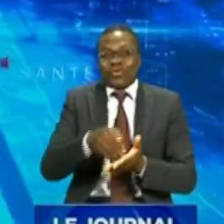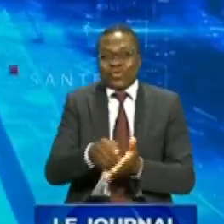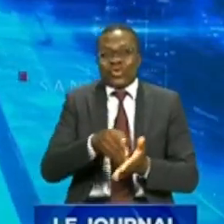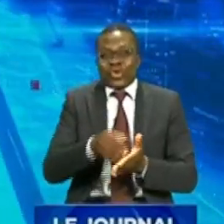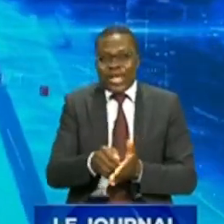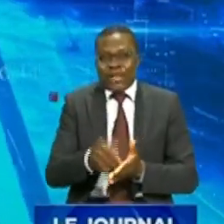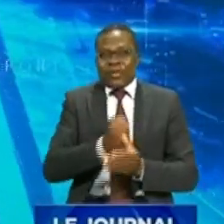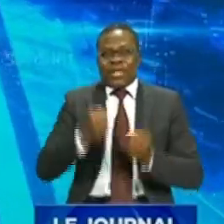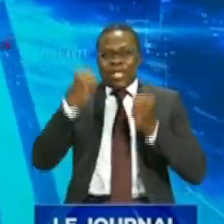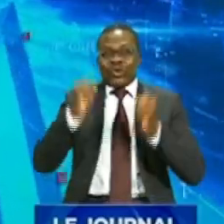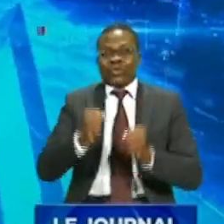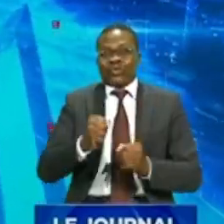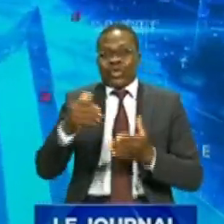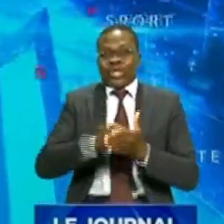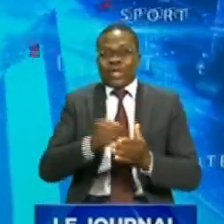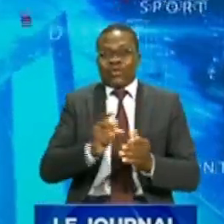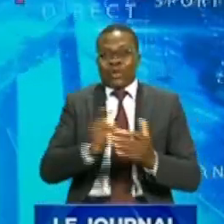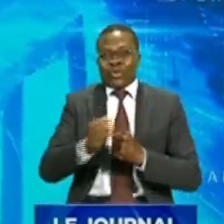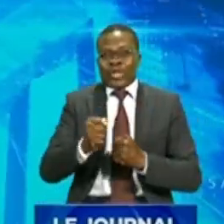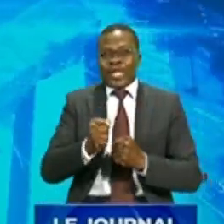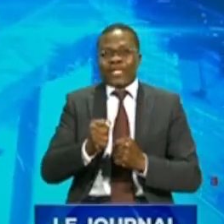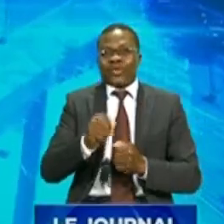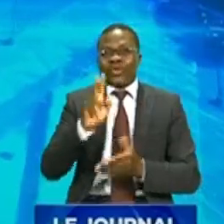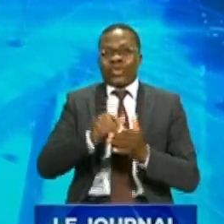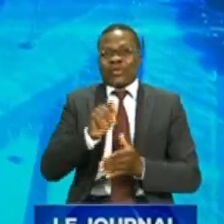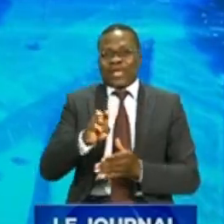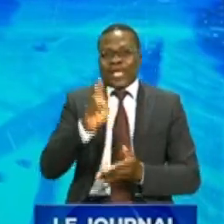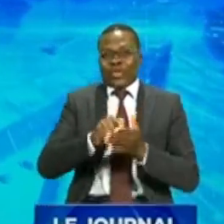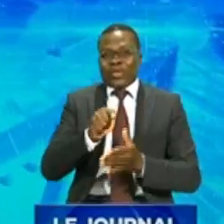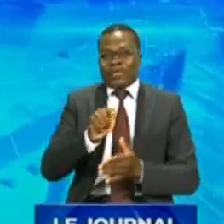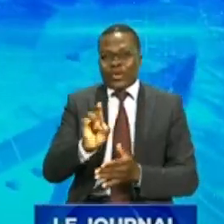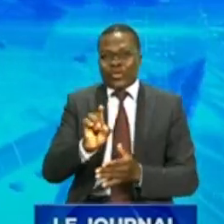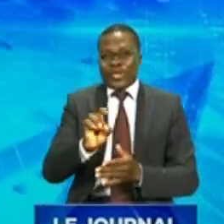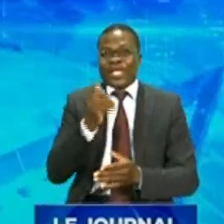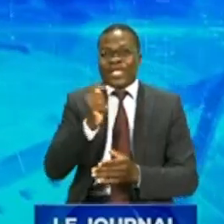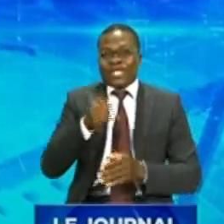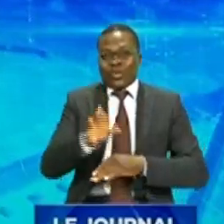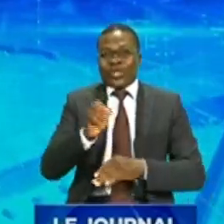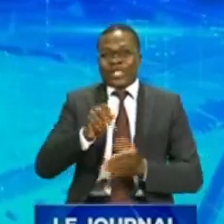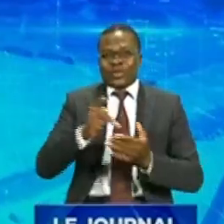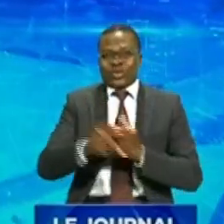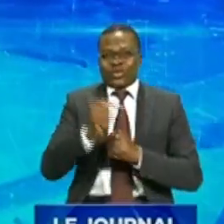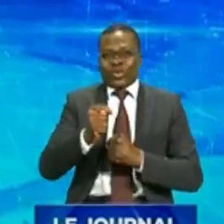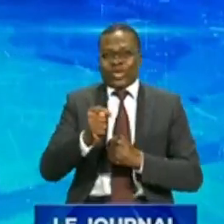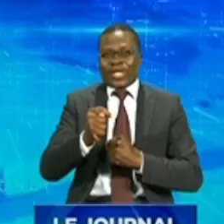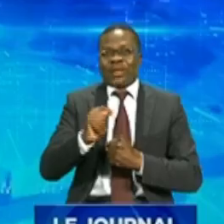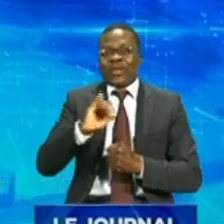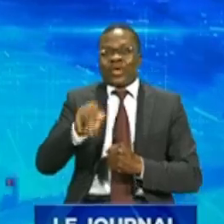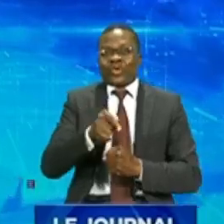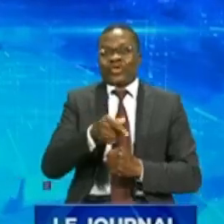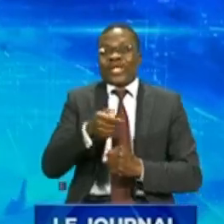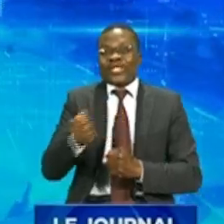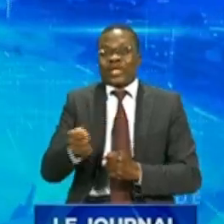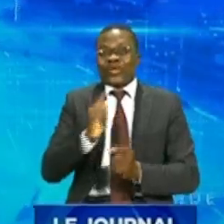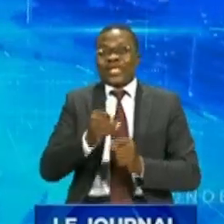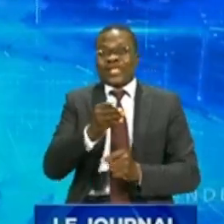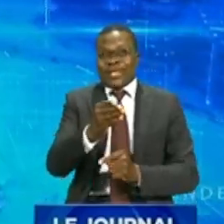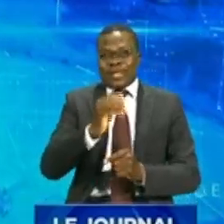le sport de la nouvelle programmation 2024-2028 ». Témoin du lancement du programme, Brice Chibozo et Ulvaeus